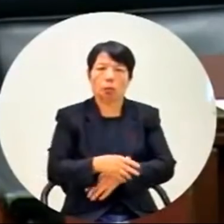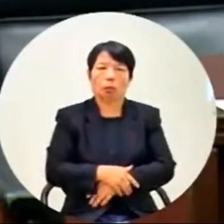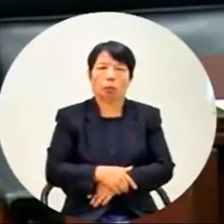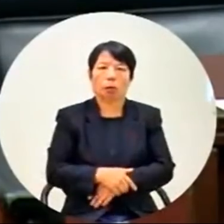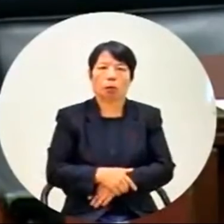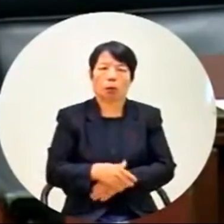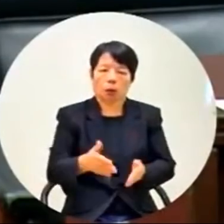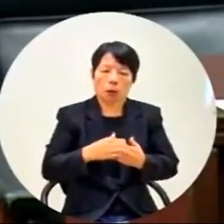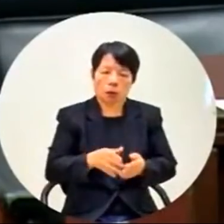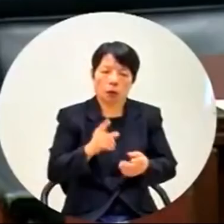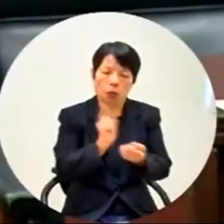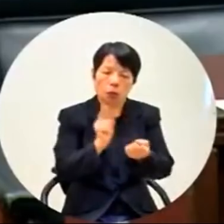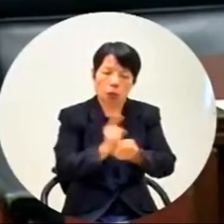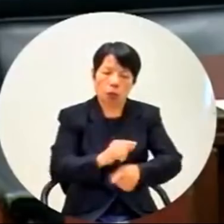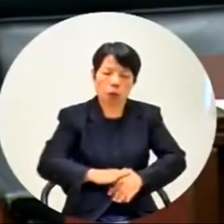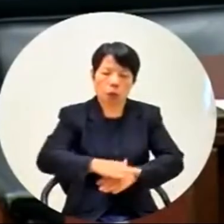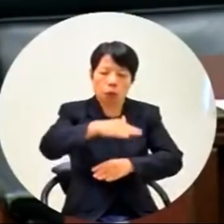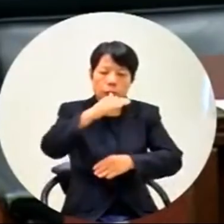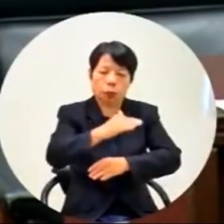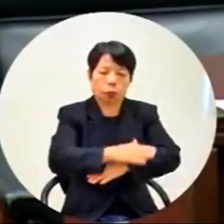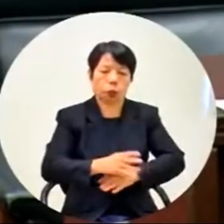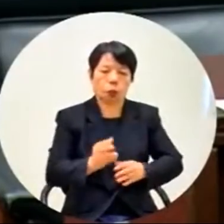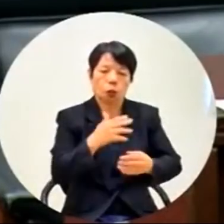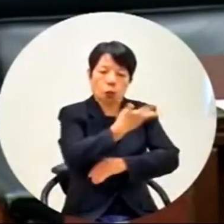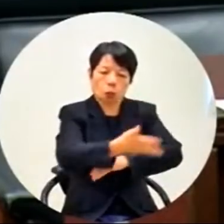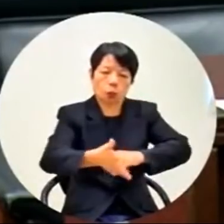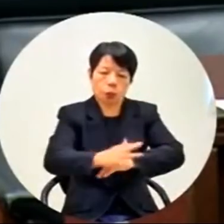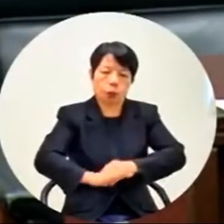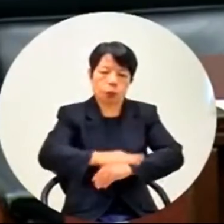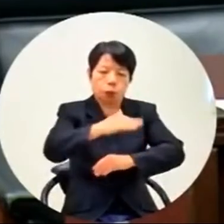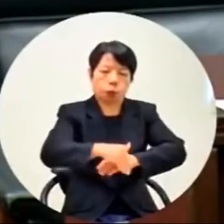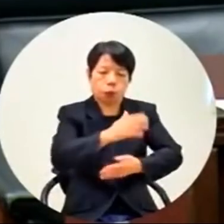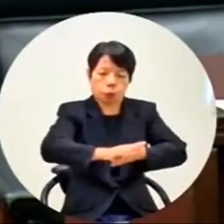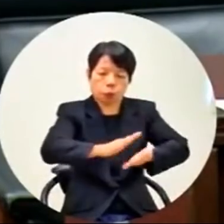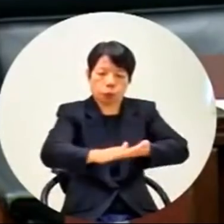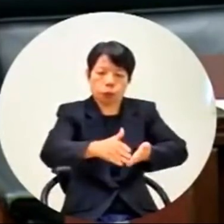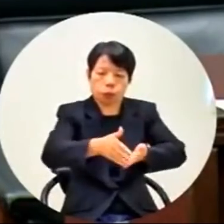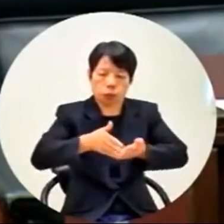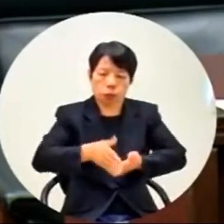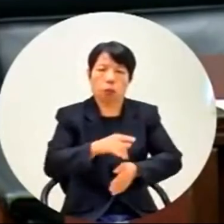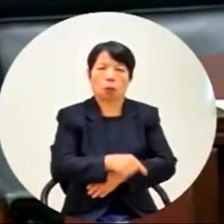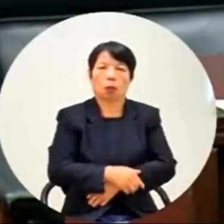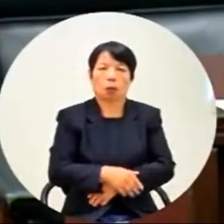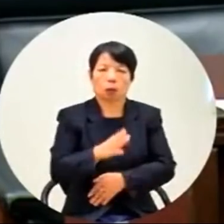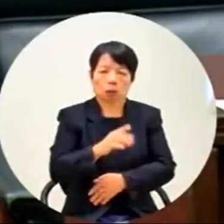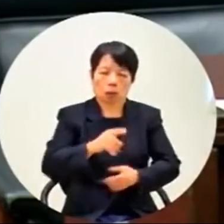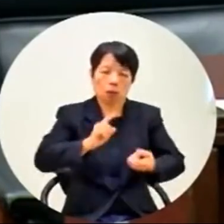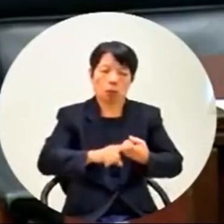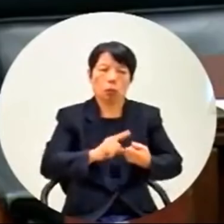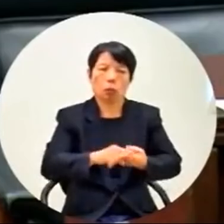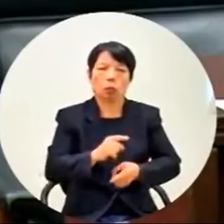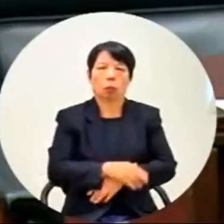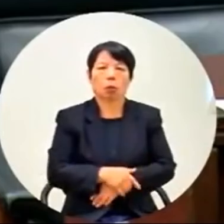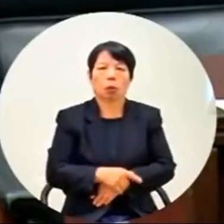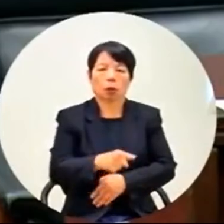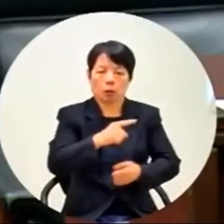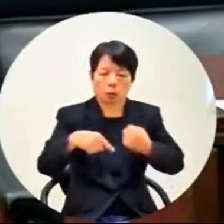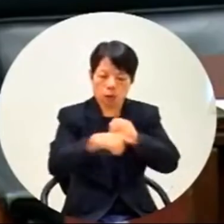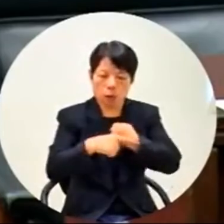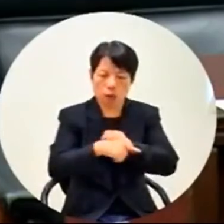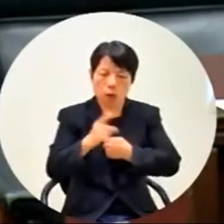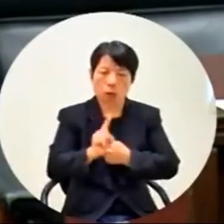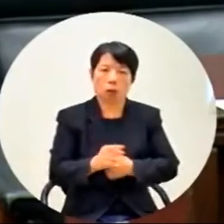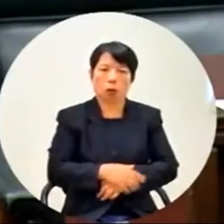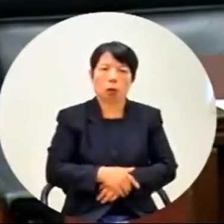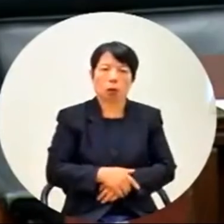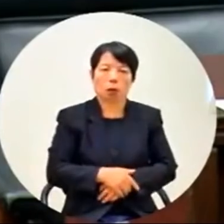应该用潮汐的方式去清理这个大排的问题。其实这个也是错的啦，我们应该要去研究说我们茄